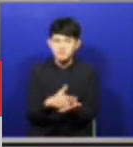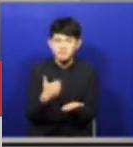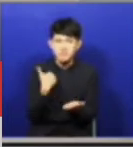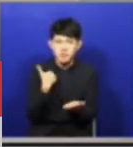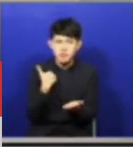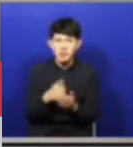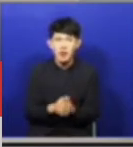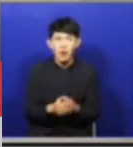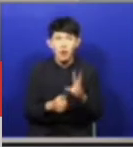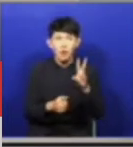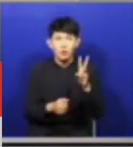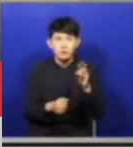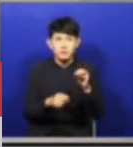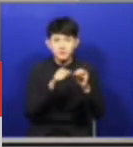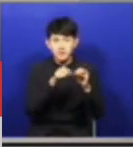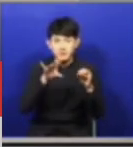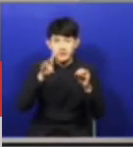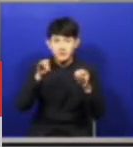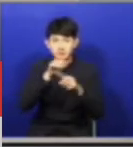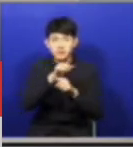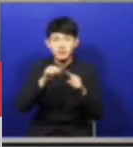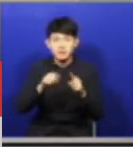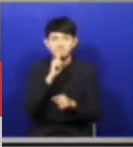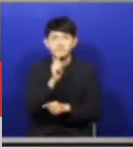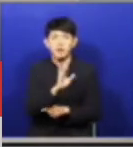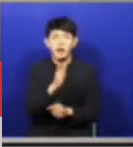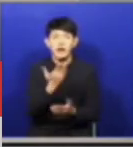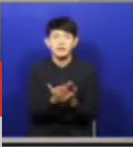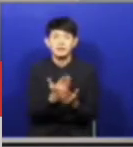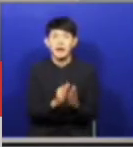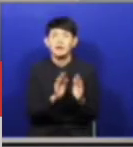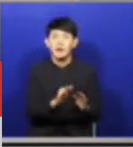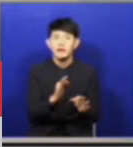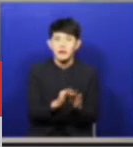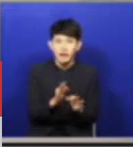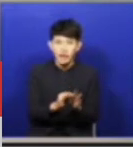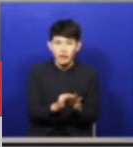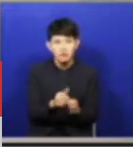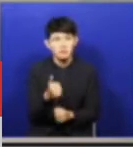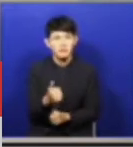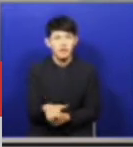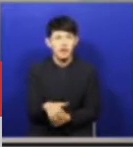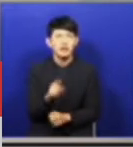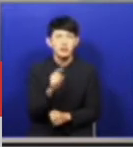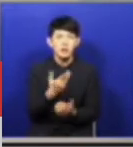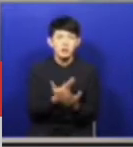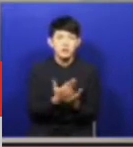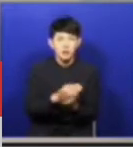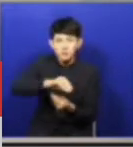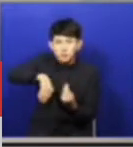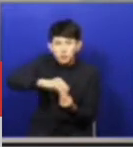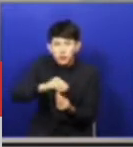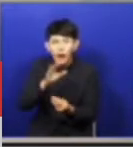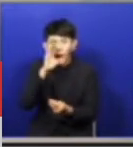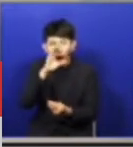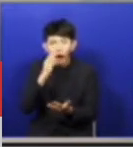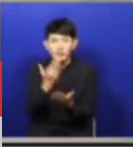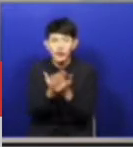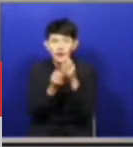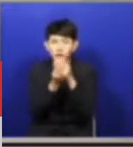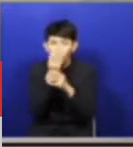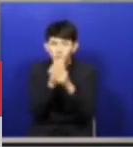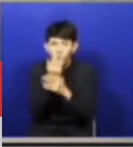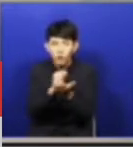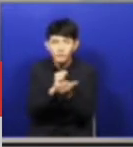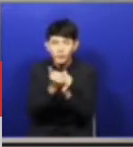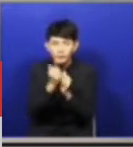60-70% ไปลงทุนในพันธบัตรก็ว่ากันไปเงินไปฝากแบงค์ไว้ 0.5% ก็ไม่ได้ก็ต้องไปลงทุนหาดอกออกผลเพื่อจะนำมากลับ